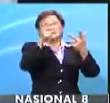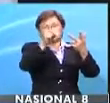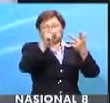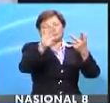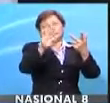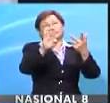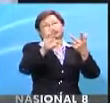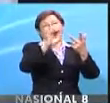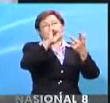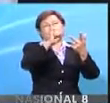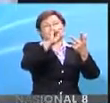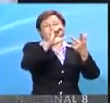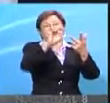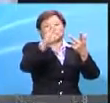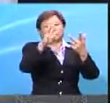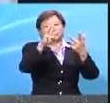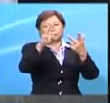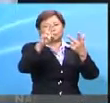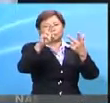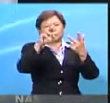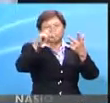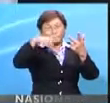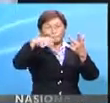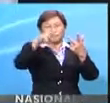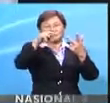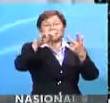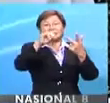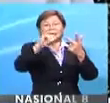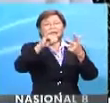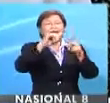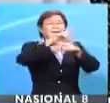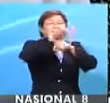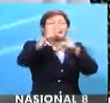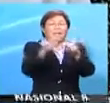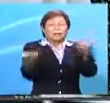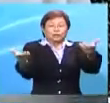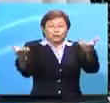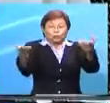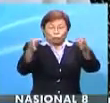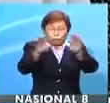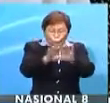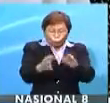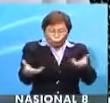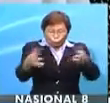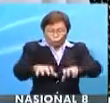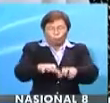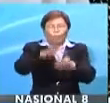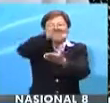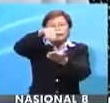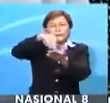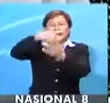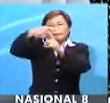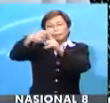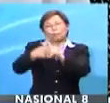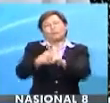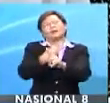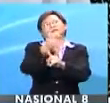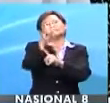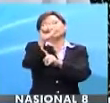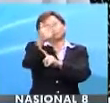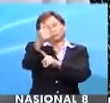dan ACWA Power International. Tarikh tutup tawaran bidaan dijadual pada pertengahan bulan ini.